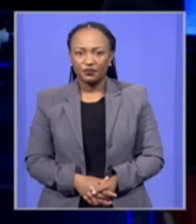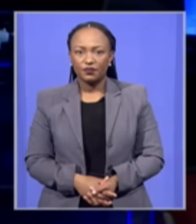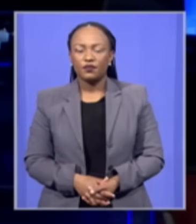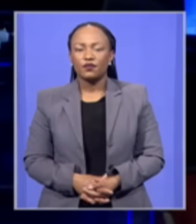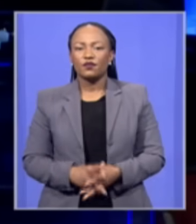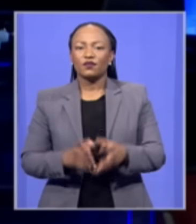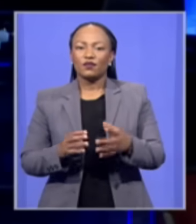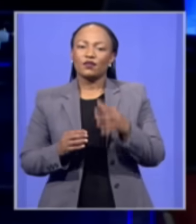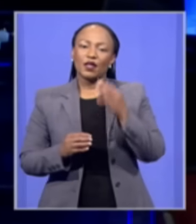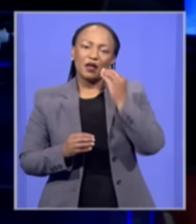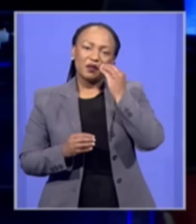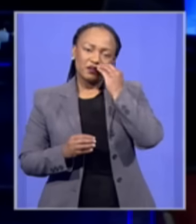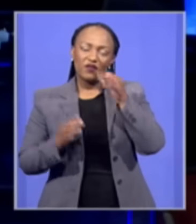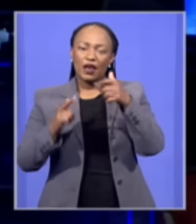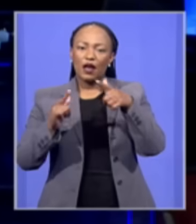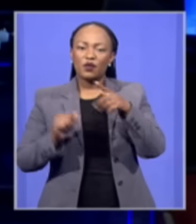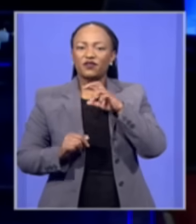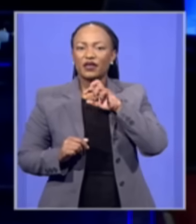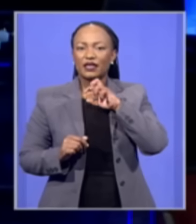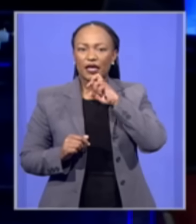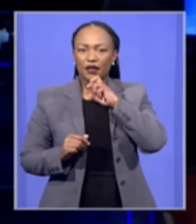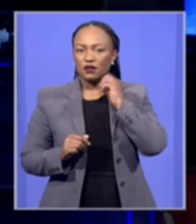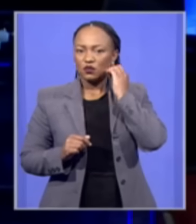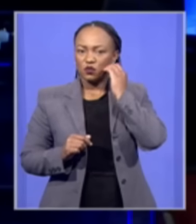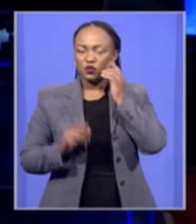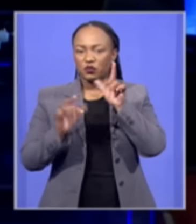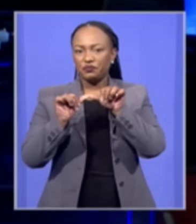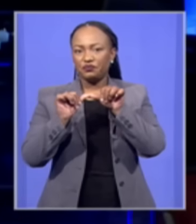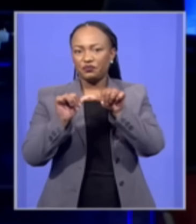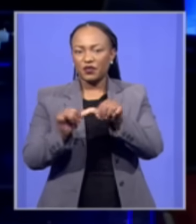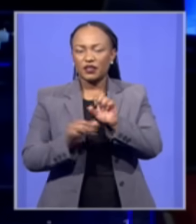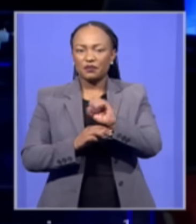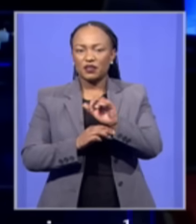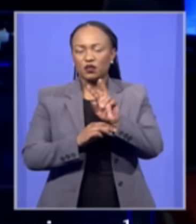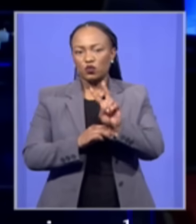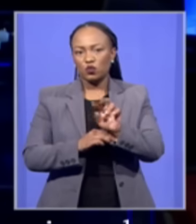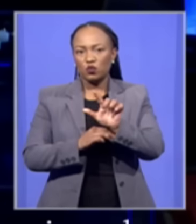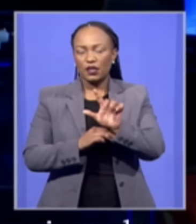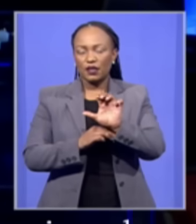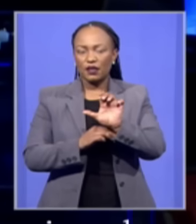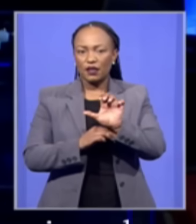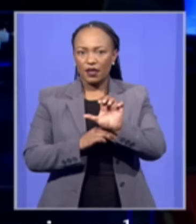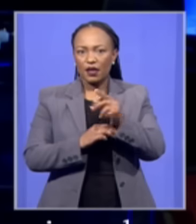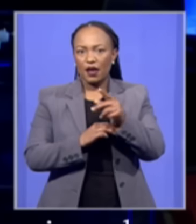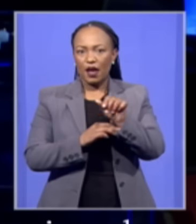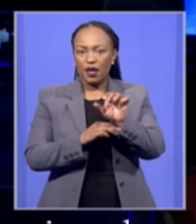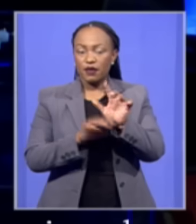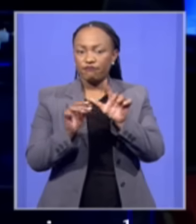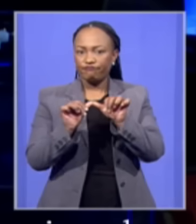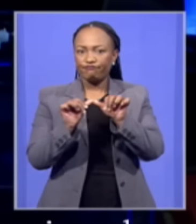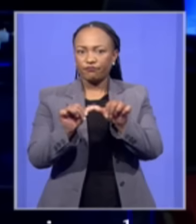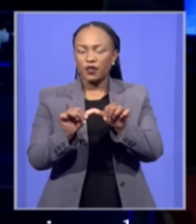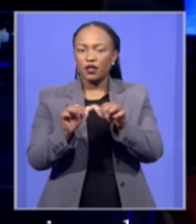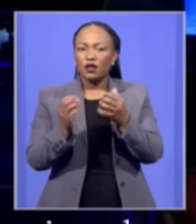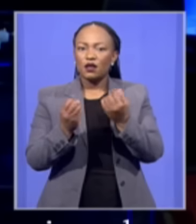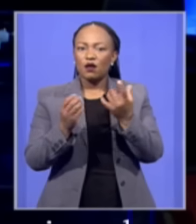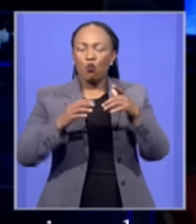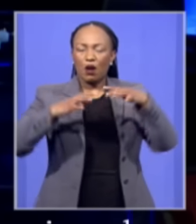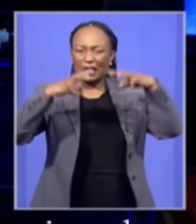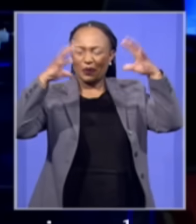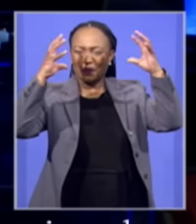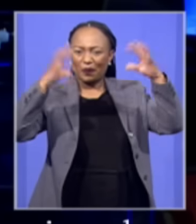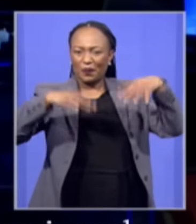Ditaba ka puo ya Marena ya Sesotho di tswela pele ho SABC2 le lehae. Ka mora dikgohola tse sentseng le ho bolaya batho ba bangata Mthatha le dibakeng tse